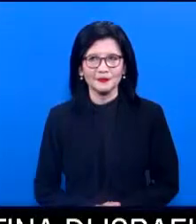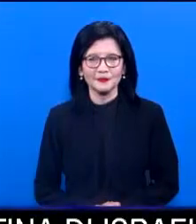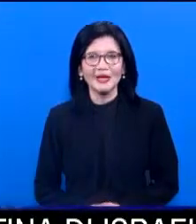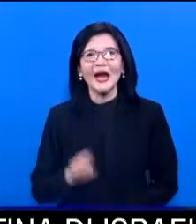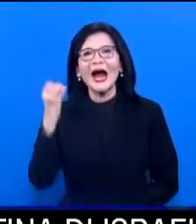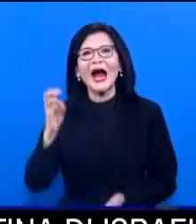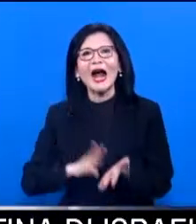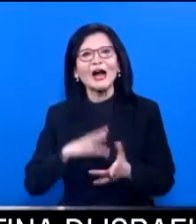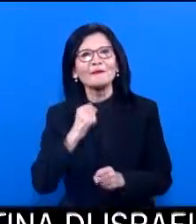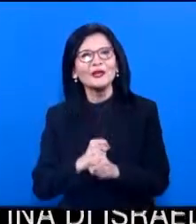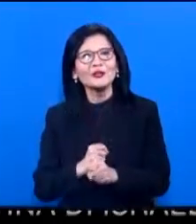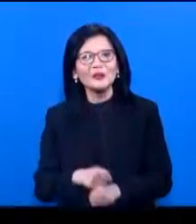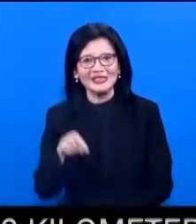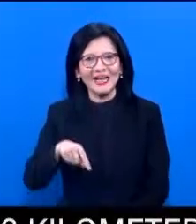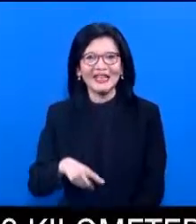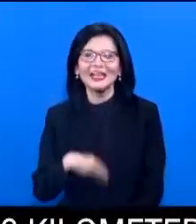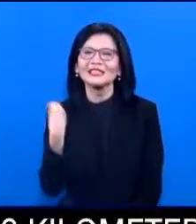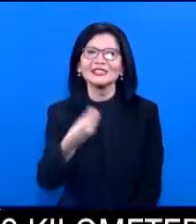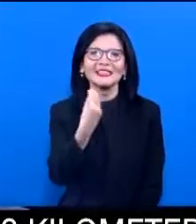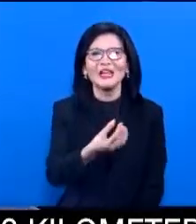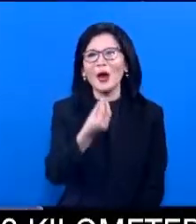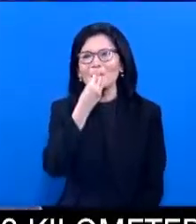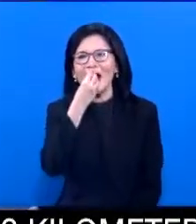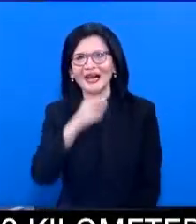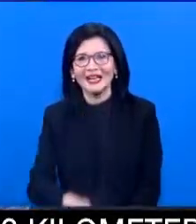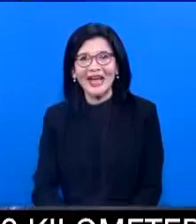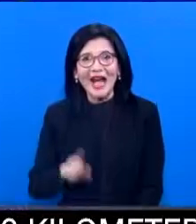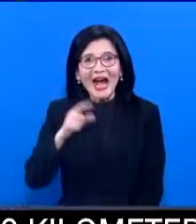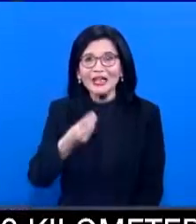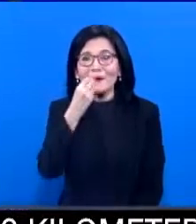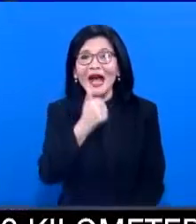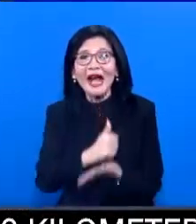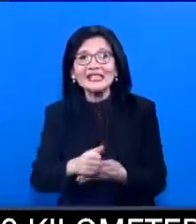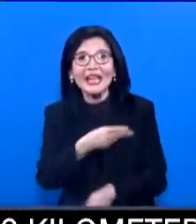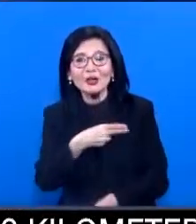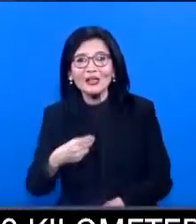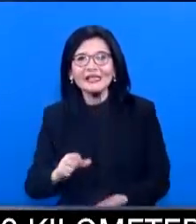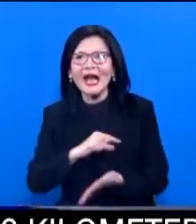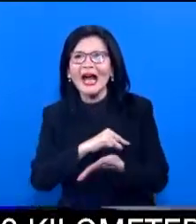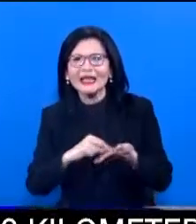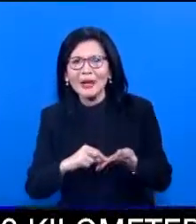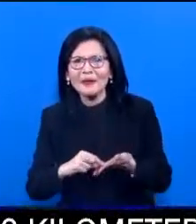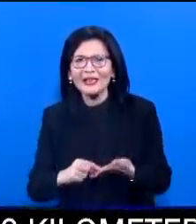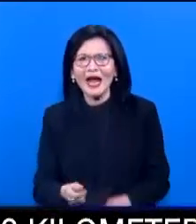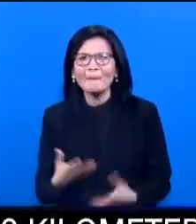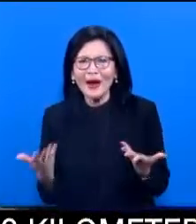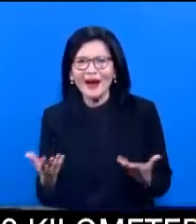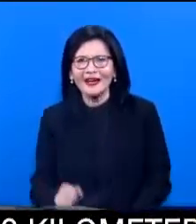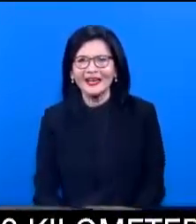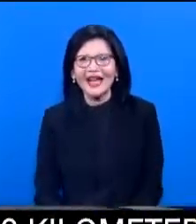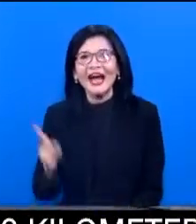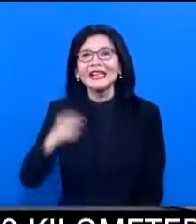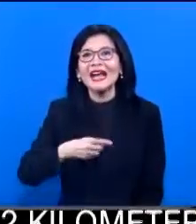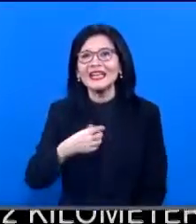Akhir pekan seperti sekarang nih enaknya wisata kuliner ya. Kali ini kita ada kuliner khas Indonesia yang namanya agak kebarat-baratan. Kali ini dari